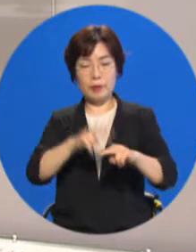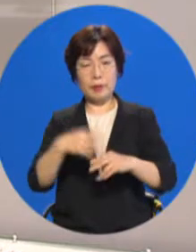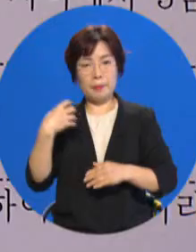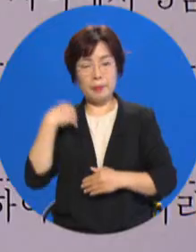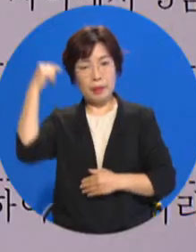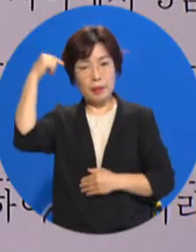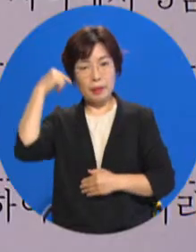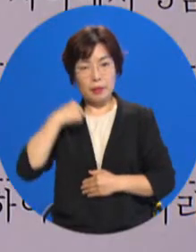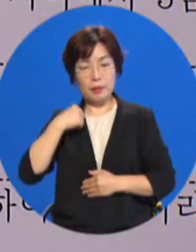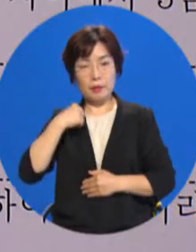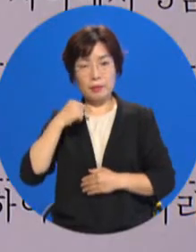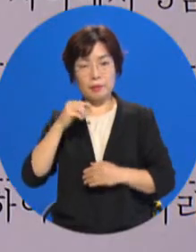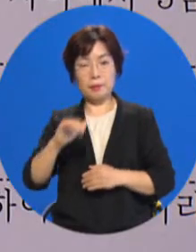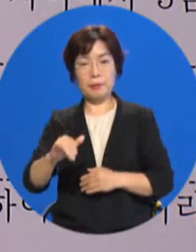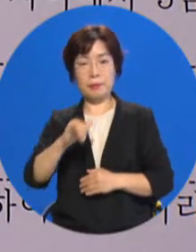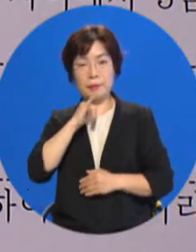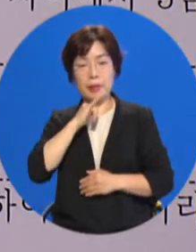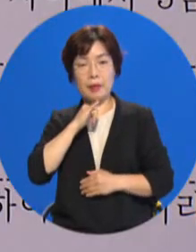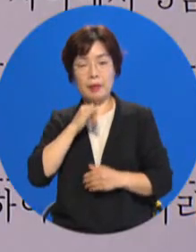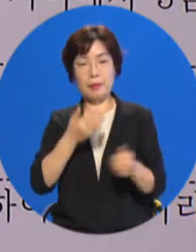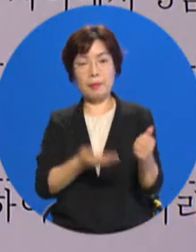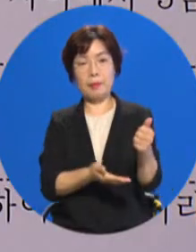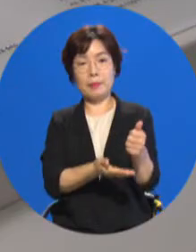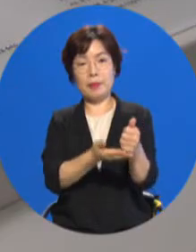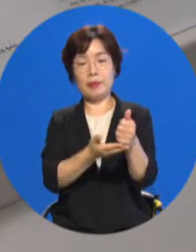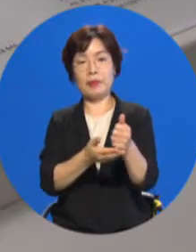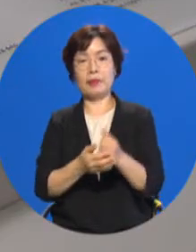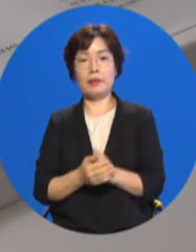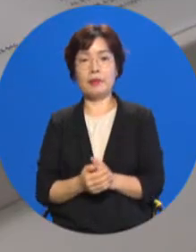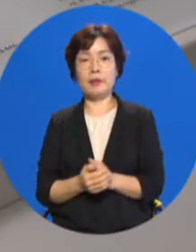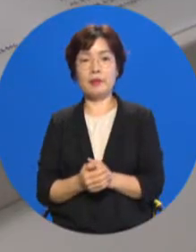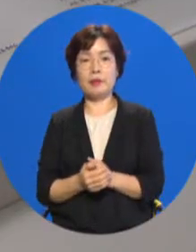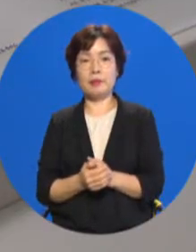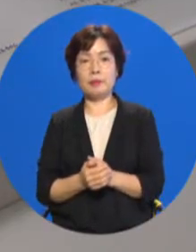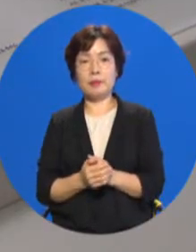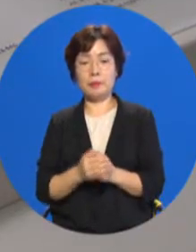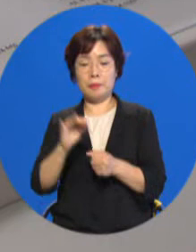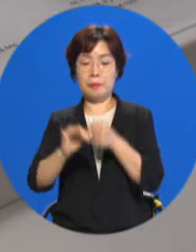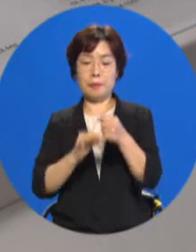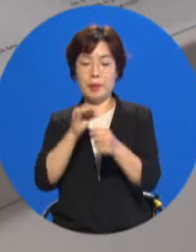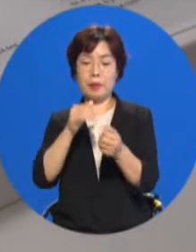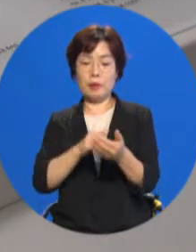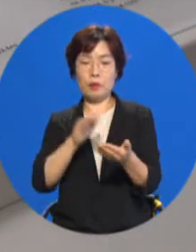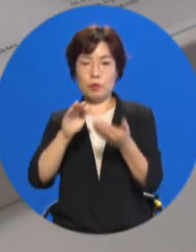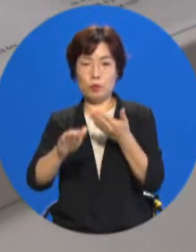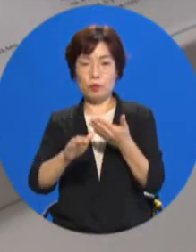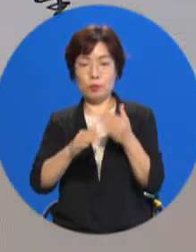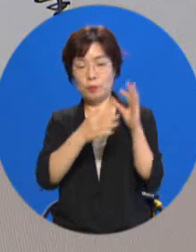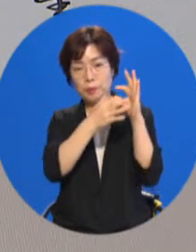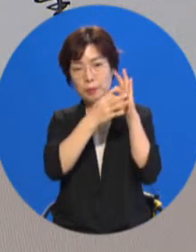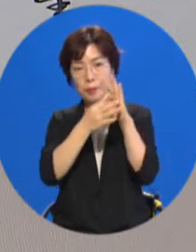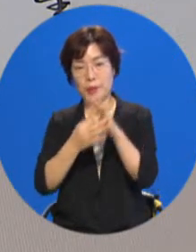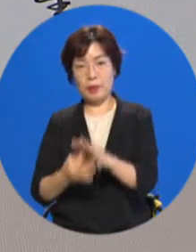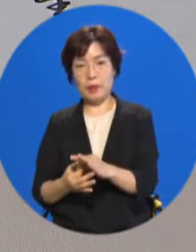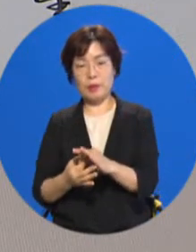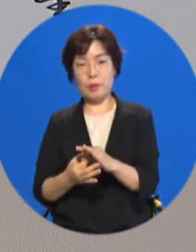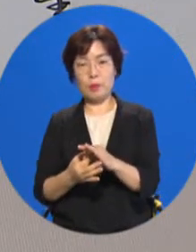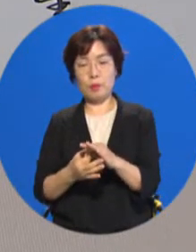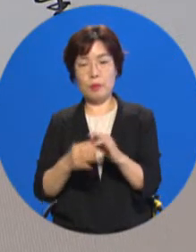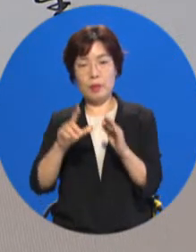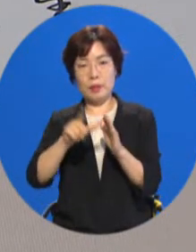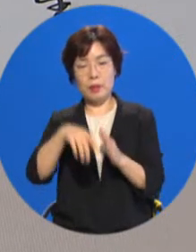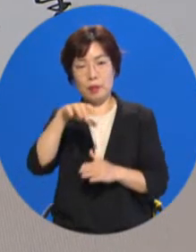통감하며 삶을 마감했던 매천 황현 선생. 한 세기가 지난 지금도 여전히 시간과 공간을 뛰어넘어